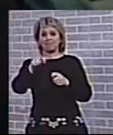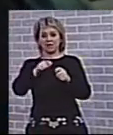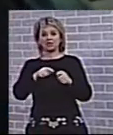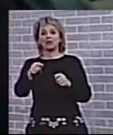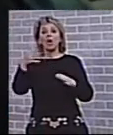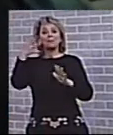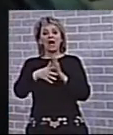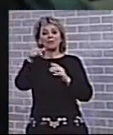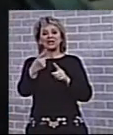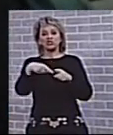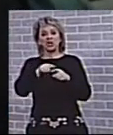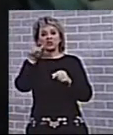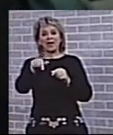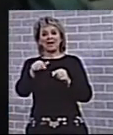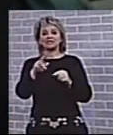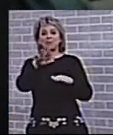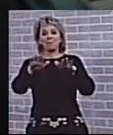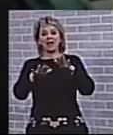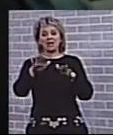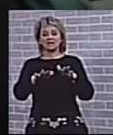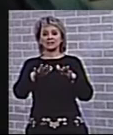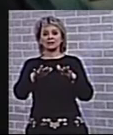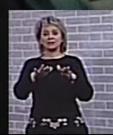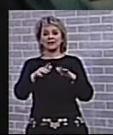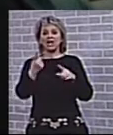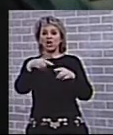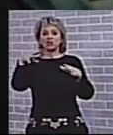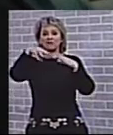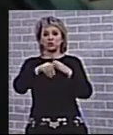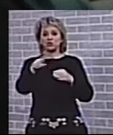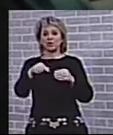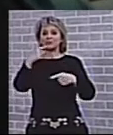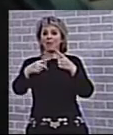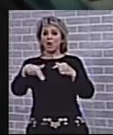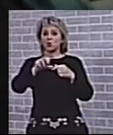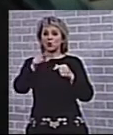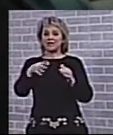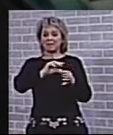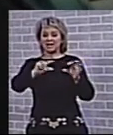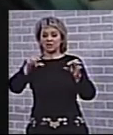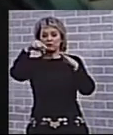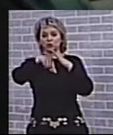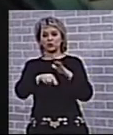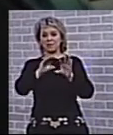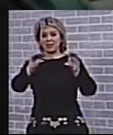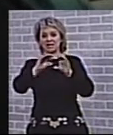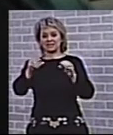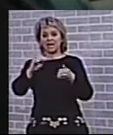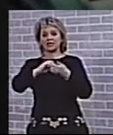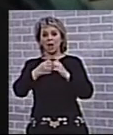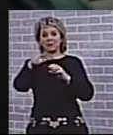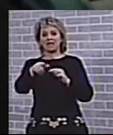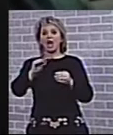При обогащении этот балласт, это вмещающие породы, породные прослои внутри пласта, они